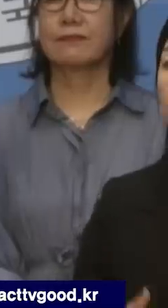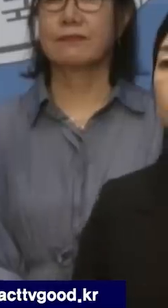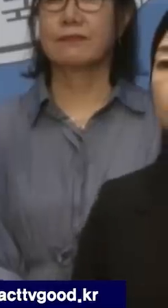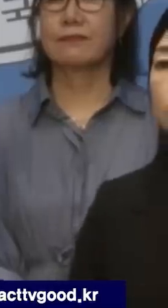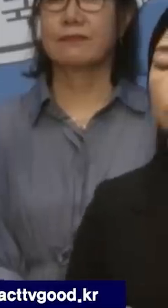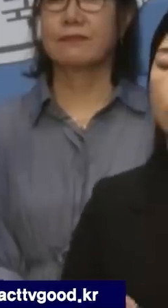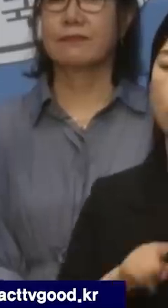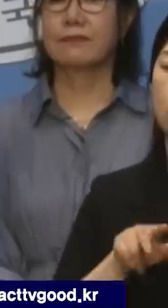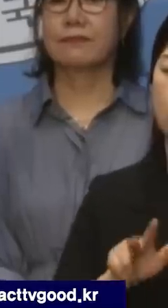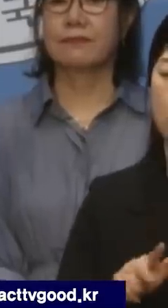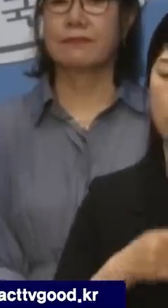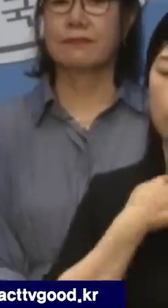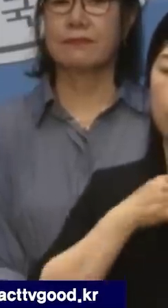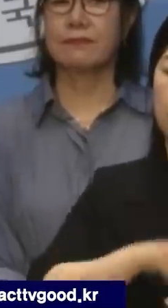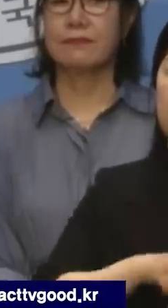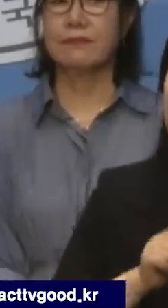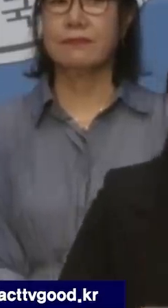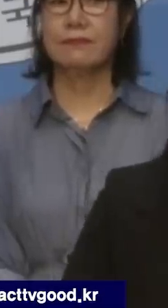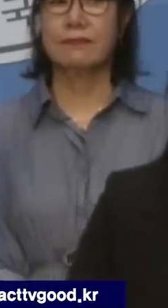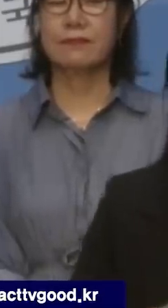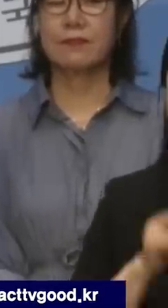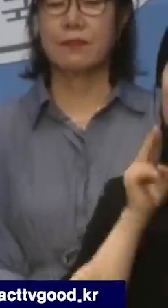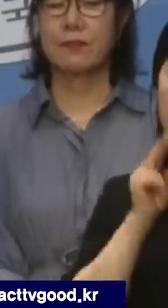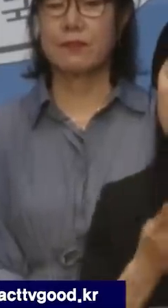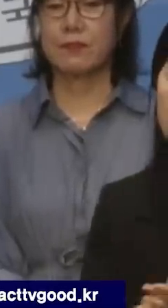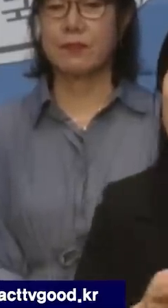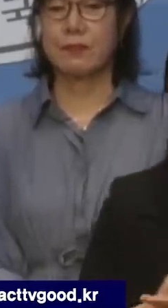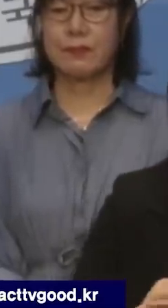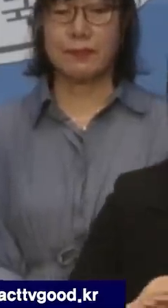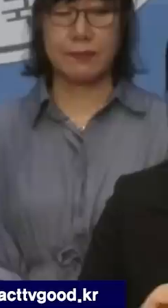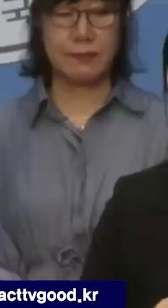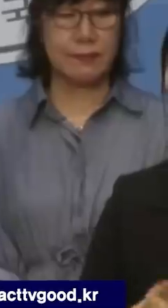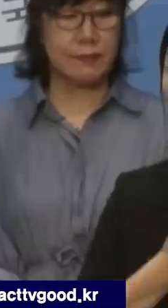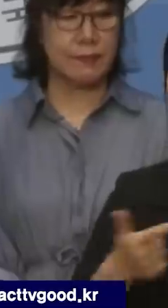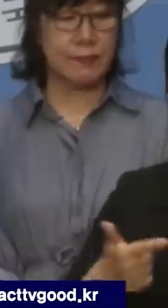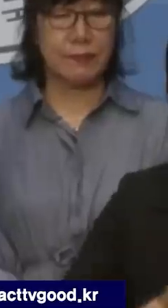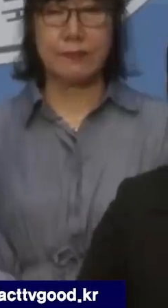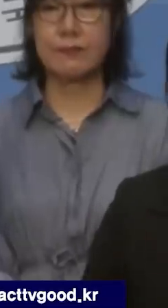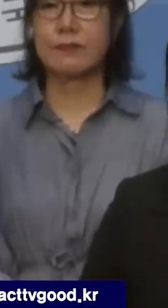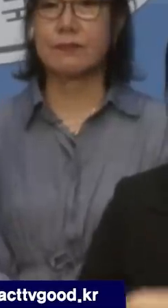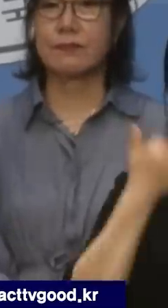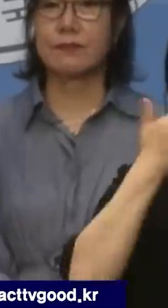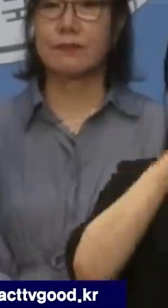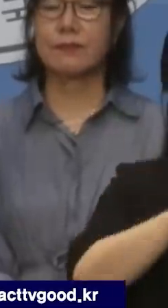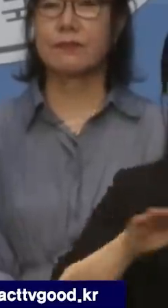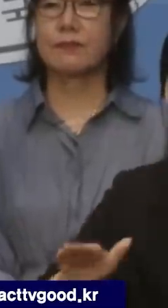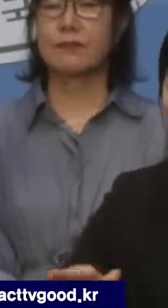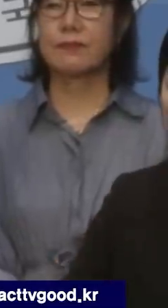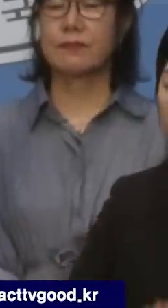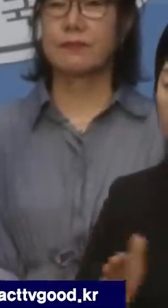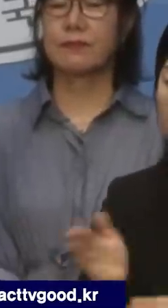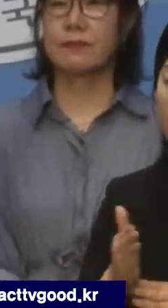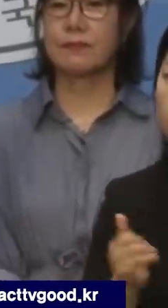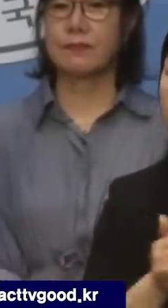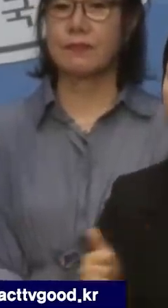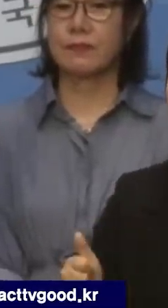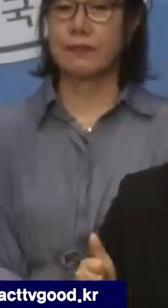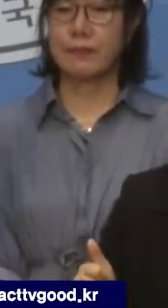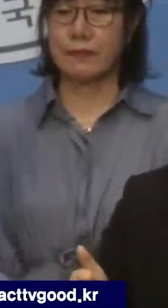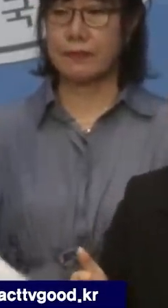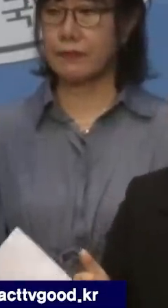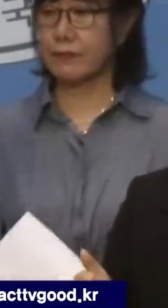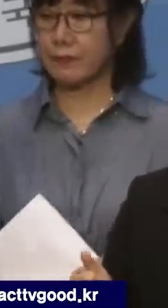어느 때보다 절박한 심정으로 이 자리에 섰습니다. 바다는 우리 어민에게 삶의 터전입니다.